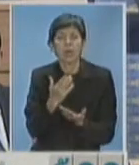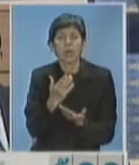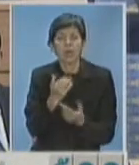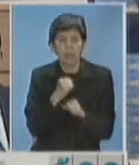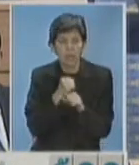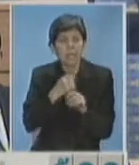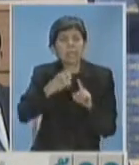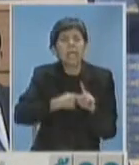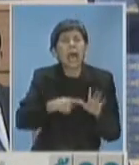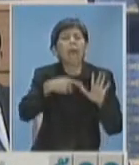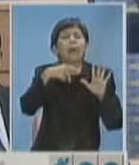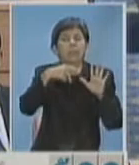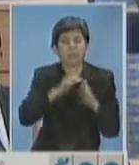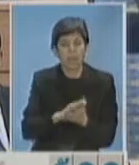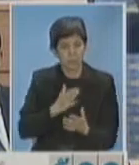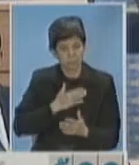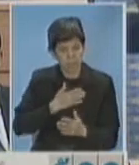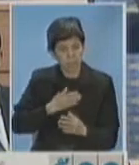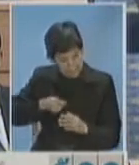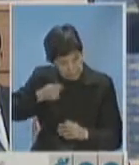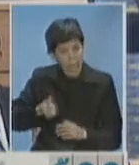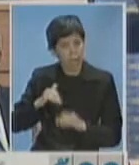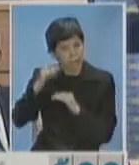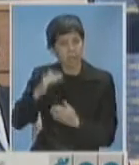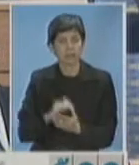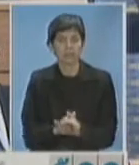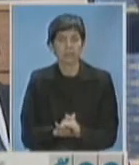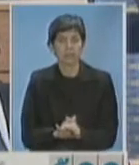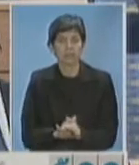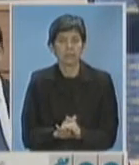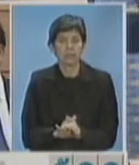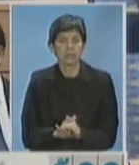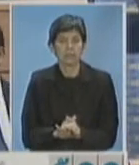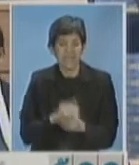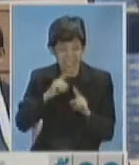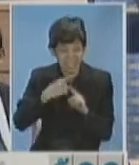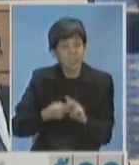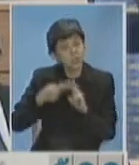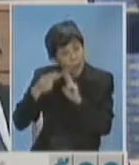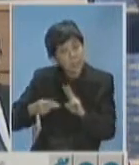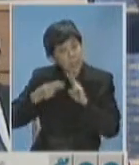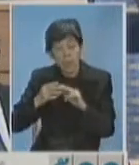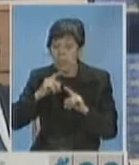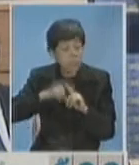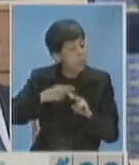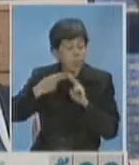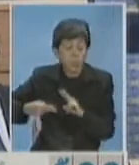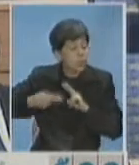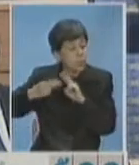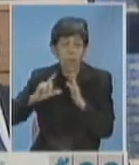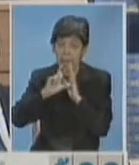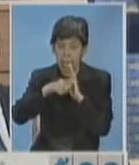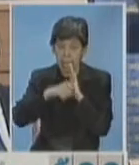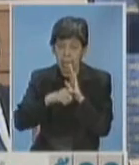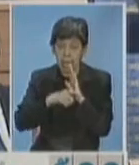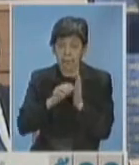พียงแค่เดือนละ 5,000 ครับผมจ่ายมากกว่าท่านสุเทพเทือกสุบรรณเดือนละ 20,000 และให้ทุกเดือนท่านประธานครับโดยเลขาธิ